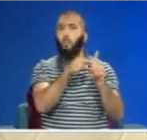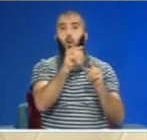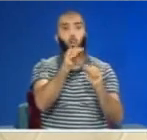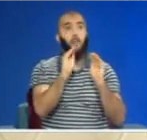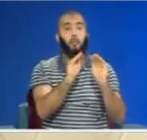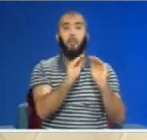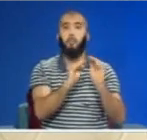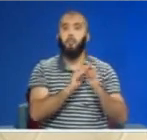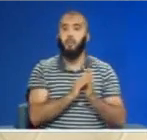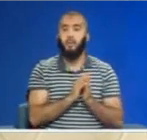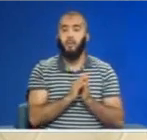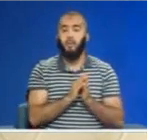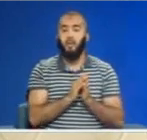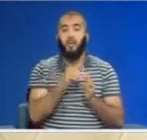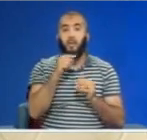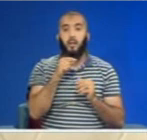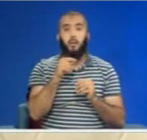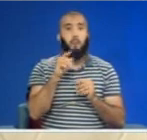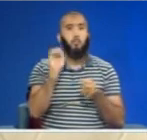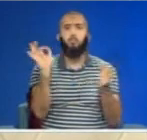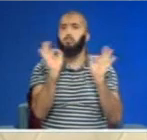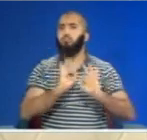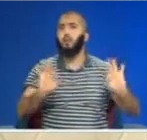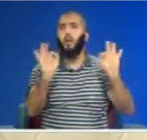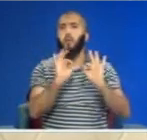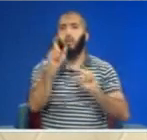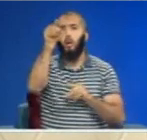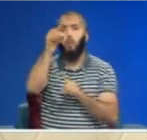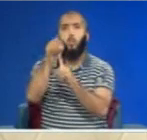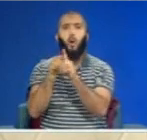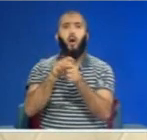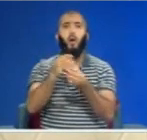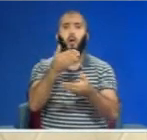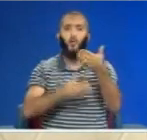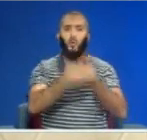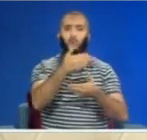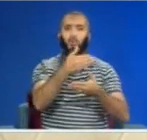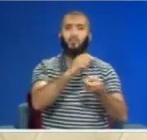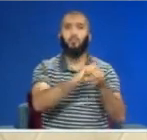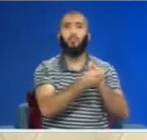الحجة، ورجب راه في رجب، يعني معناها ليس هناك شهر الآن انتقل إلى شهر آخر